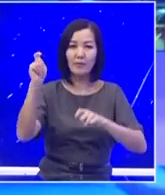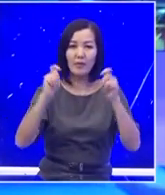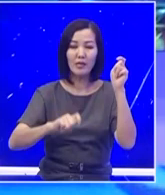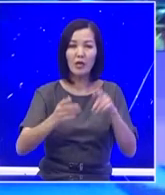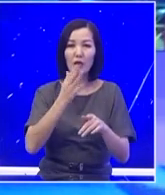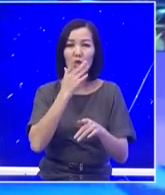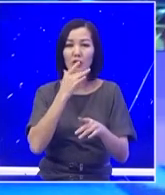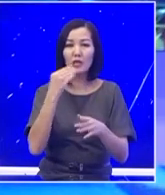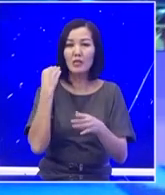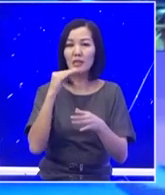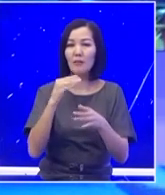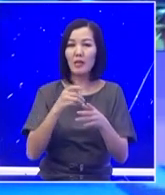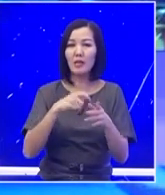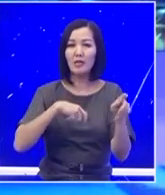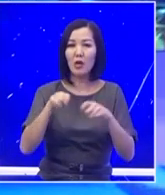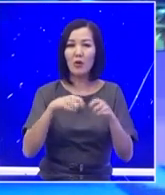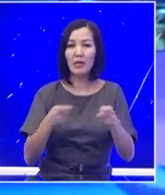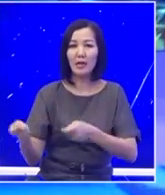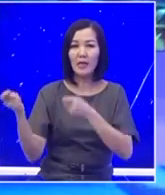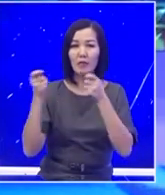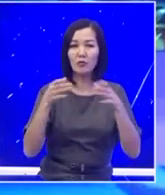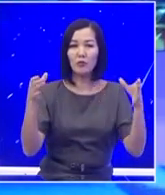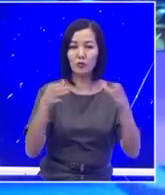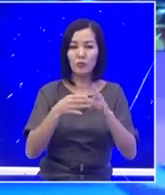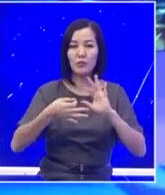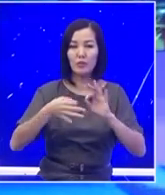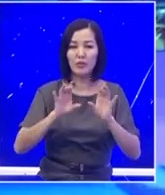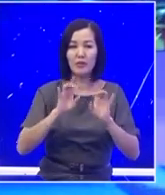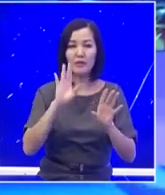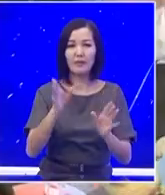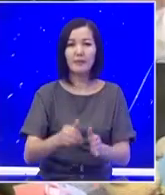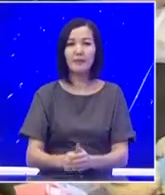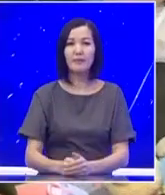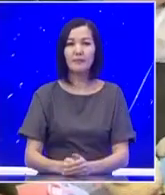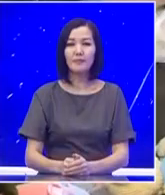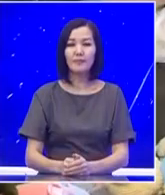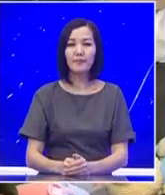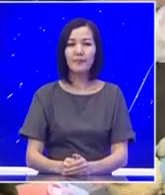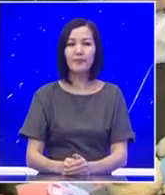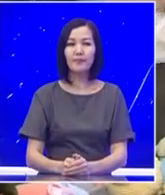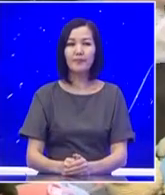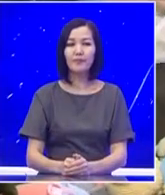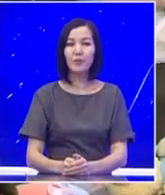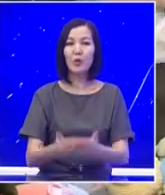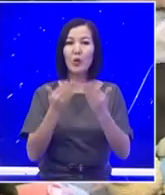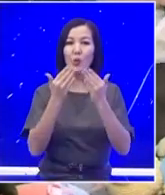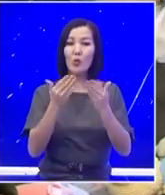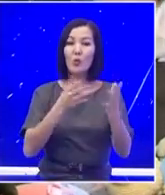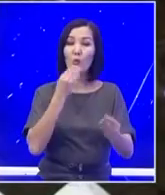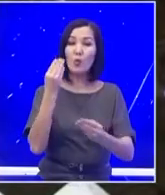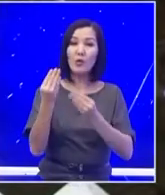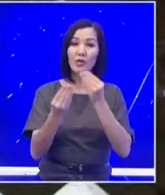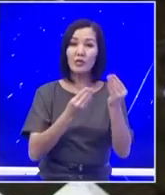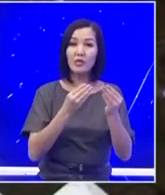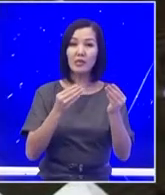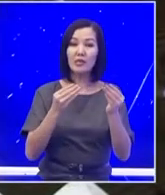де сапалы тауарлар жеткізіп жүрген ұжым жайлы тілші бейнематериалында. Қазғатар жатқан мына ойыншықтар көз жауын алады, бейне